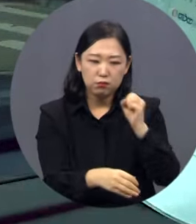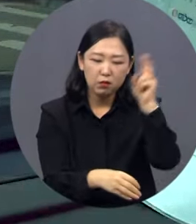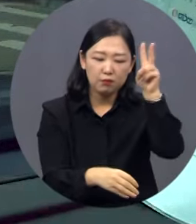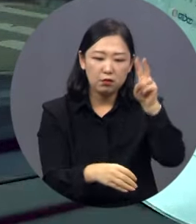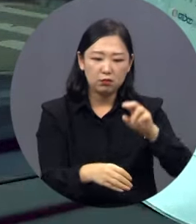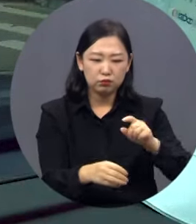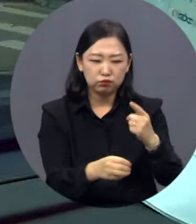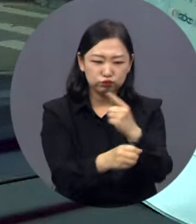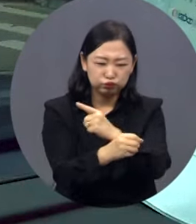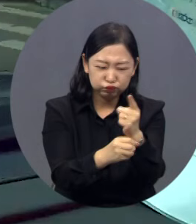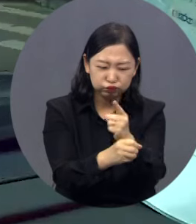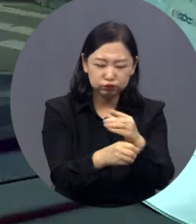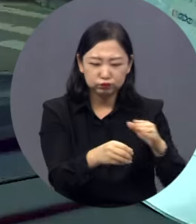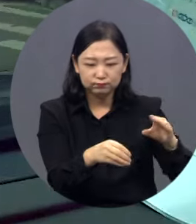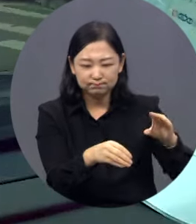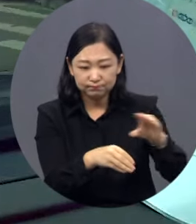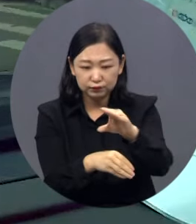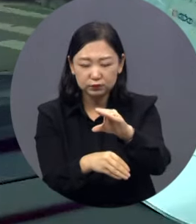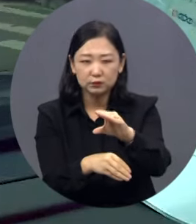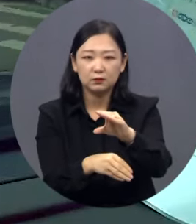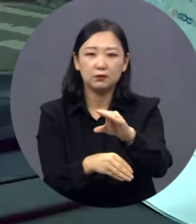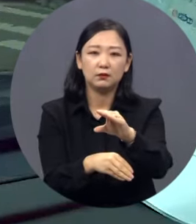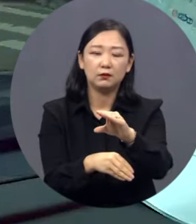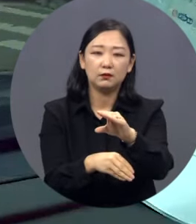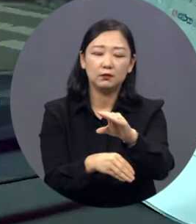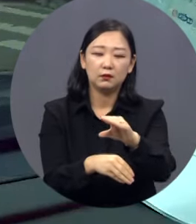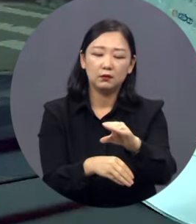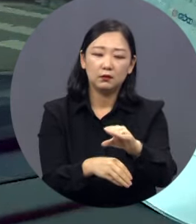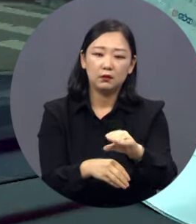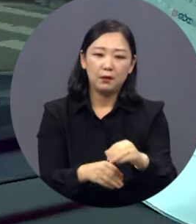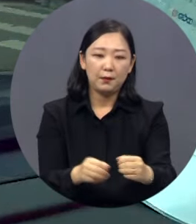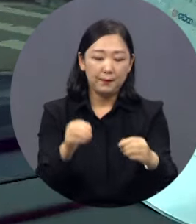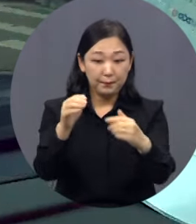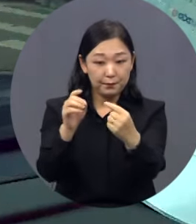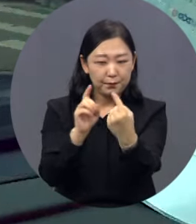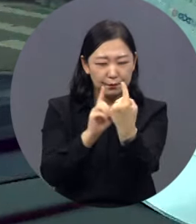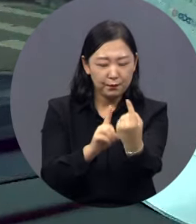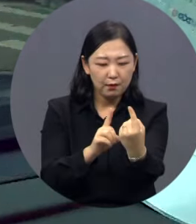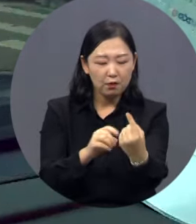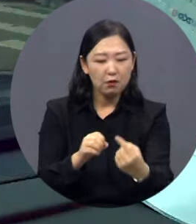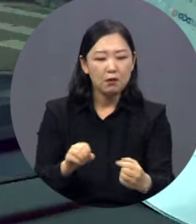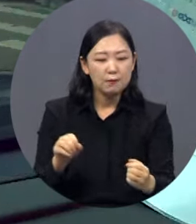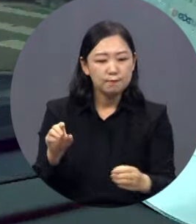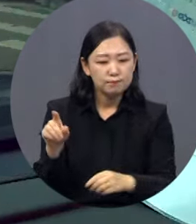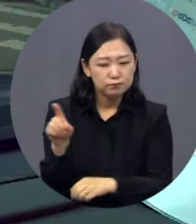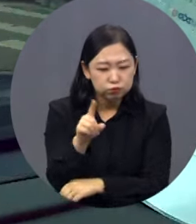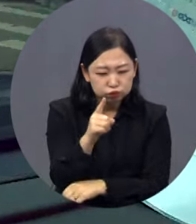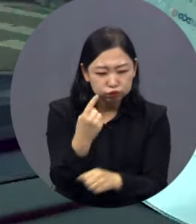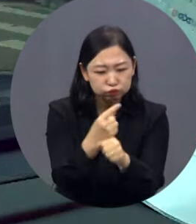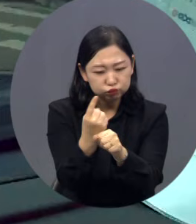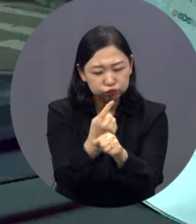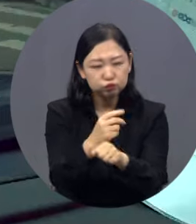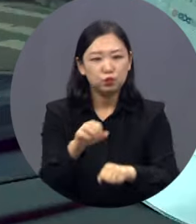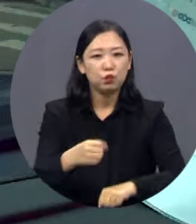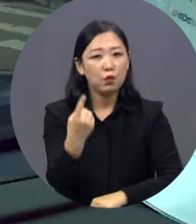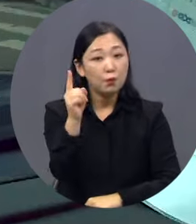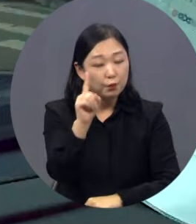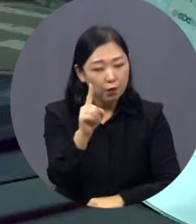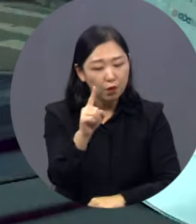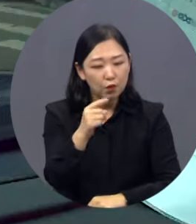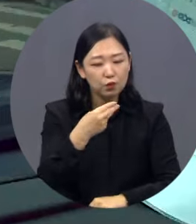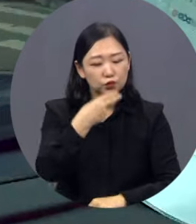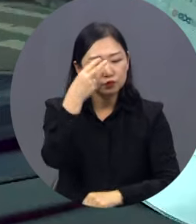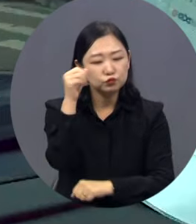속도가 빨라진 장면이 나오는데요 그 피자 상대로 과속 사유를 조사 해야 되고 음주운전